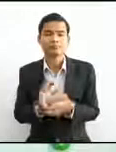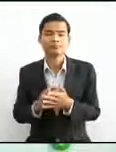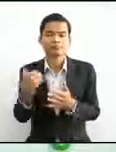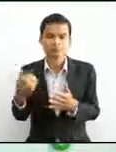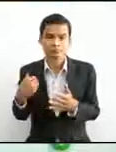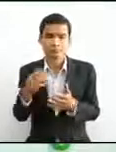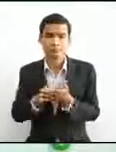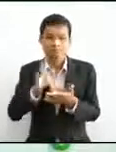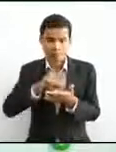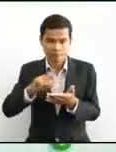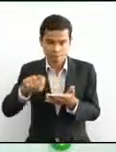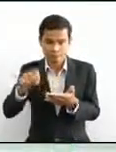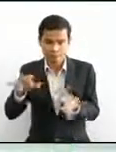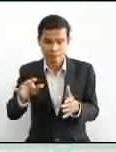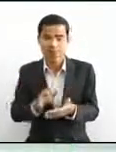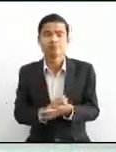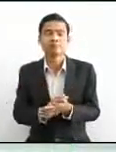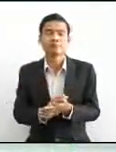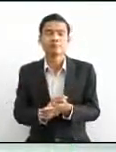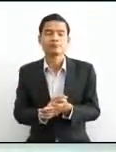xó. Xó xê.